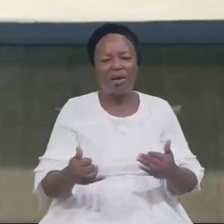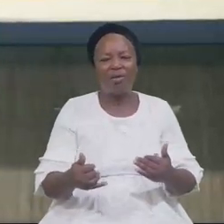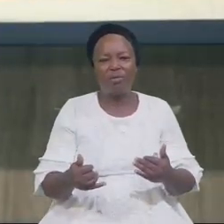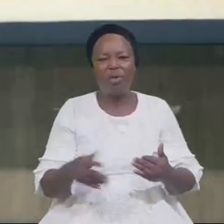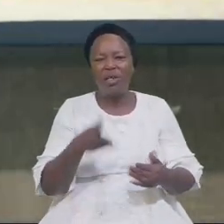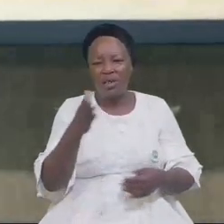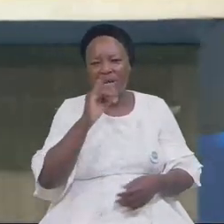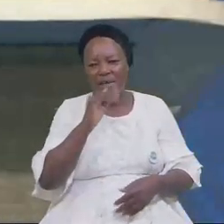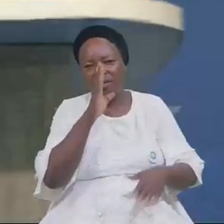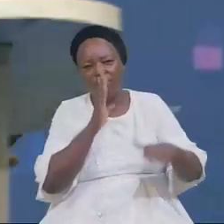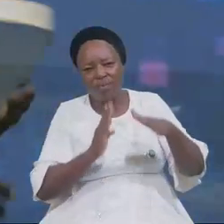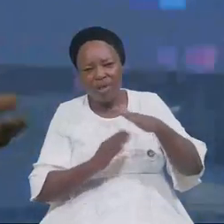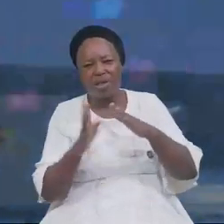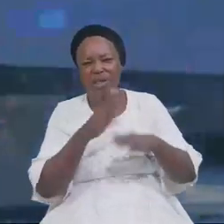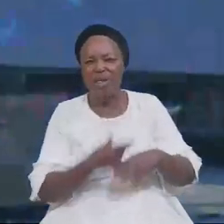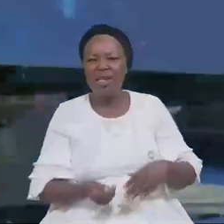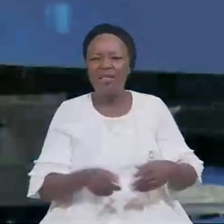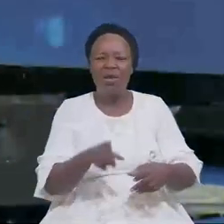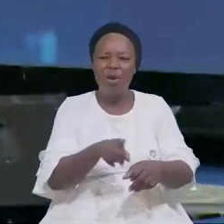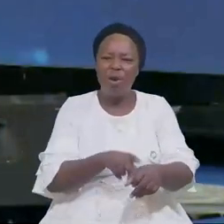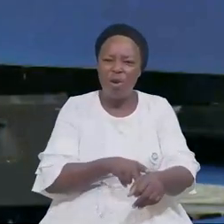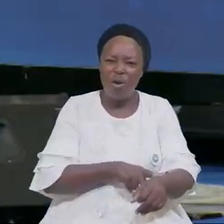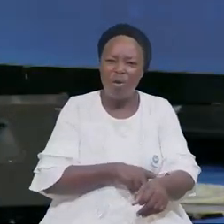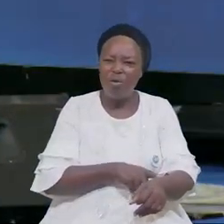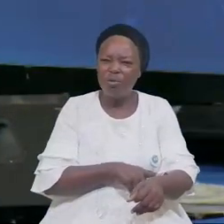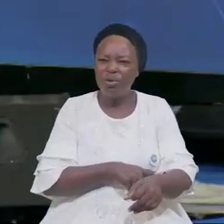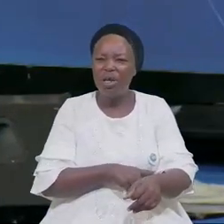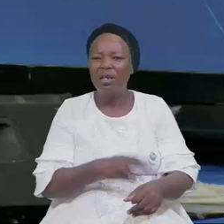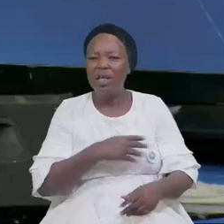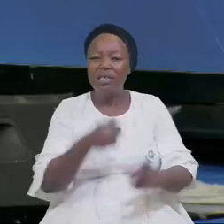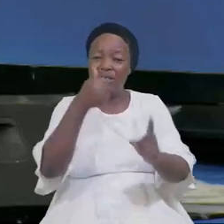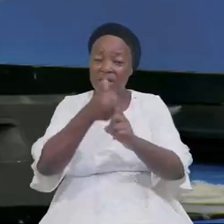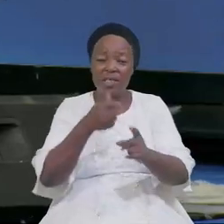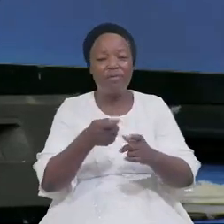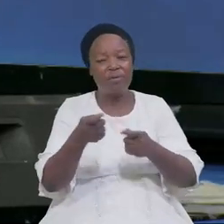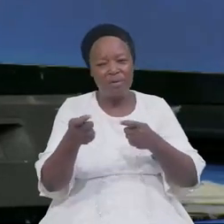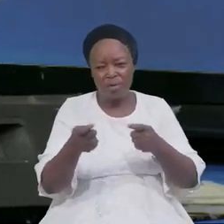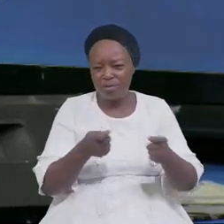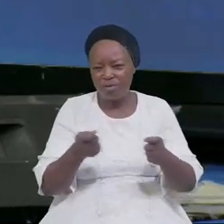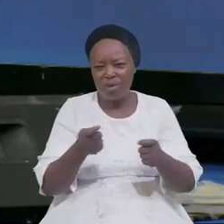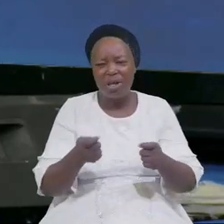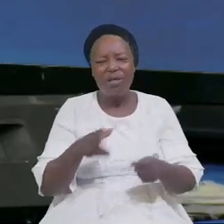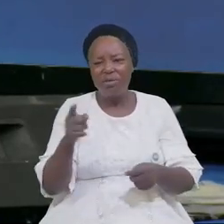Maintenant, il y a la douceur, la tempérance, il y a la maîtrise de soi.